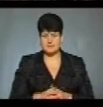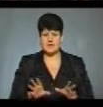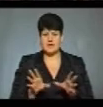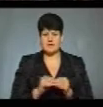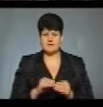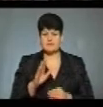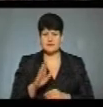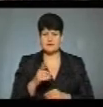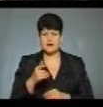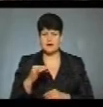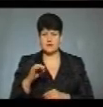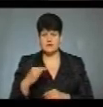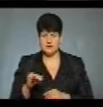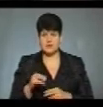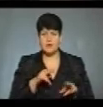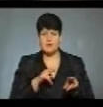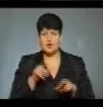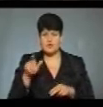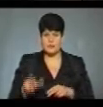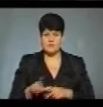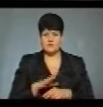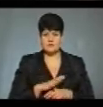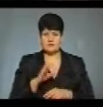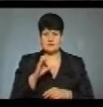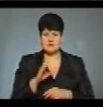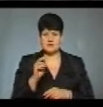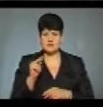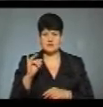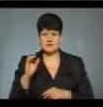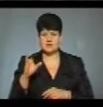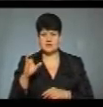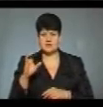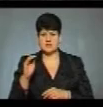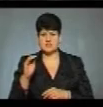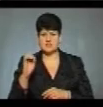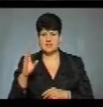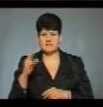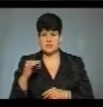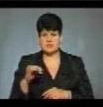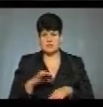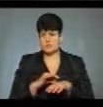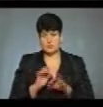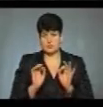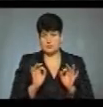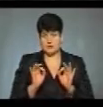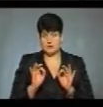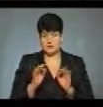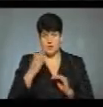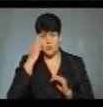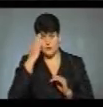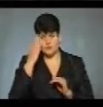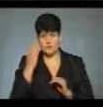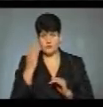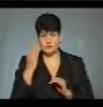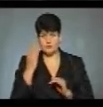Василем Гайовим на полюванні був його друг Семен Чижевський. Тіло було нормально, все, лежав головою так